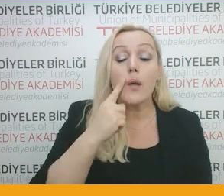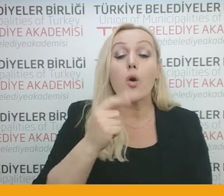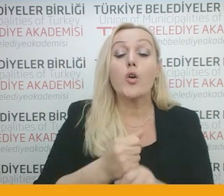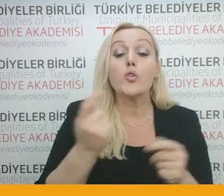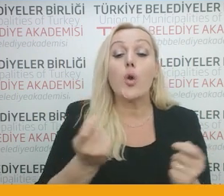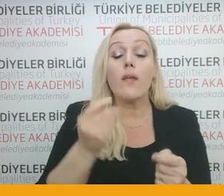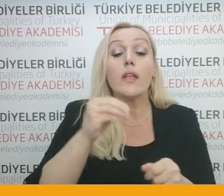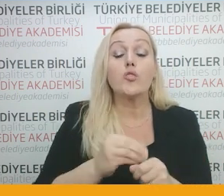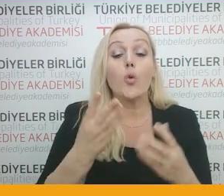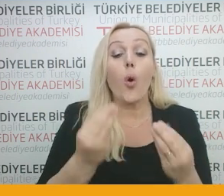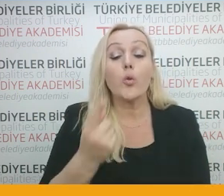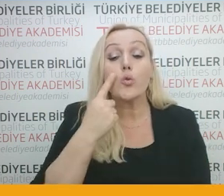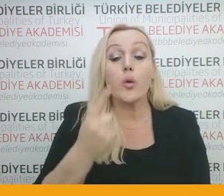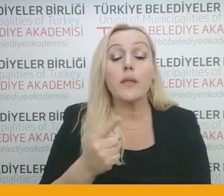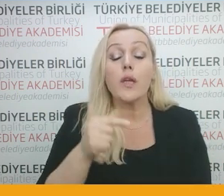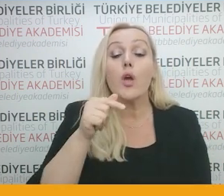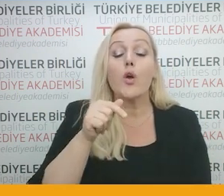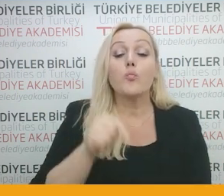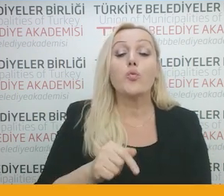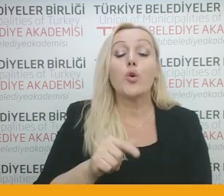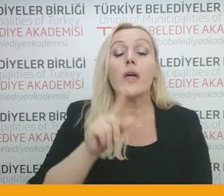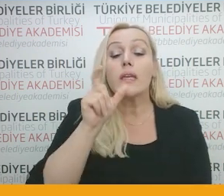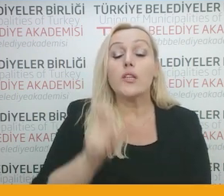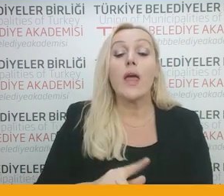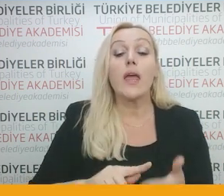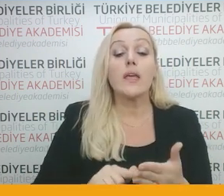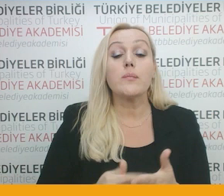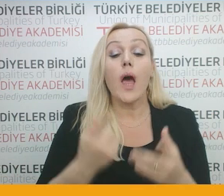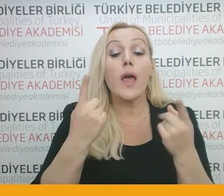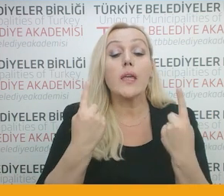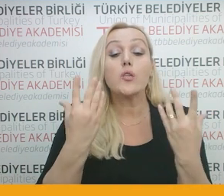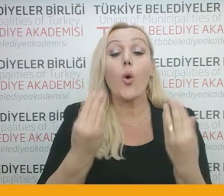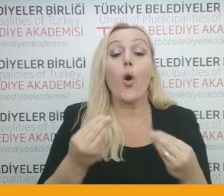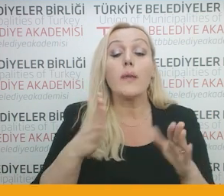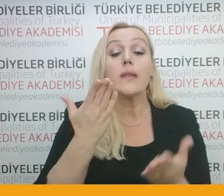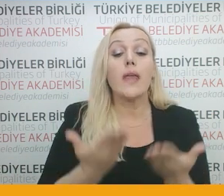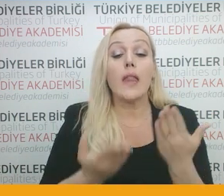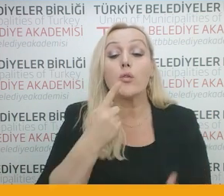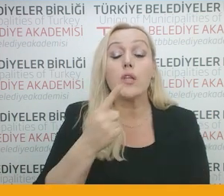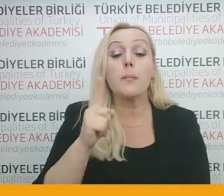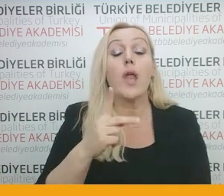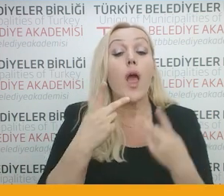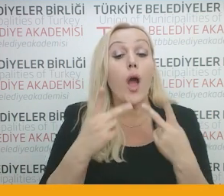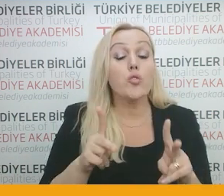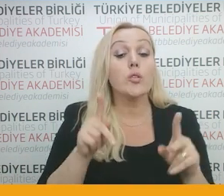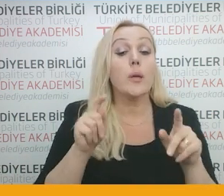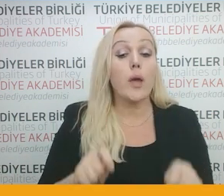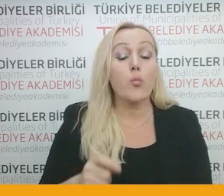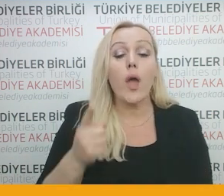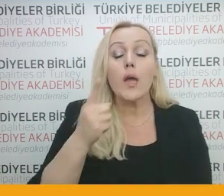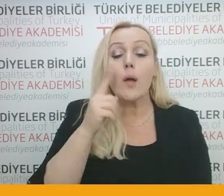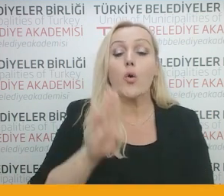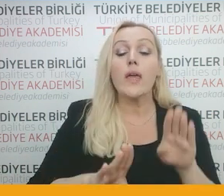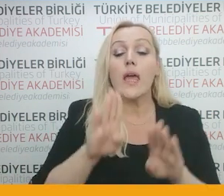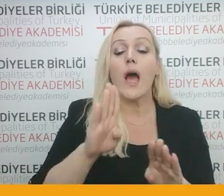açıkça görülmektedir. Dolayısıyla bunların imza yetkisinin olmadığını değerlendiriyoruz şeklinde bir görüş var. Yani Kamu İhale Kurumu